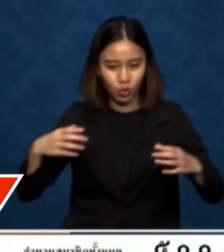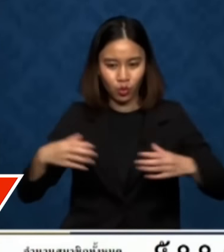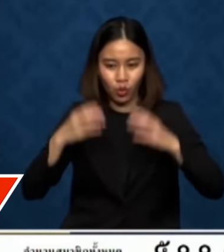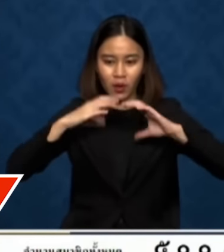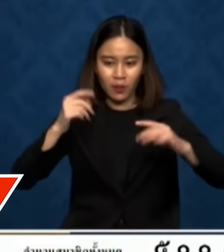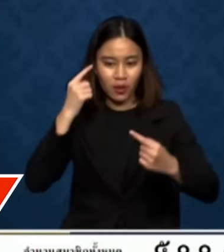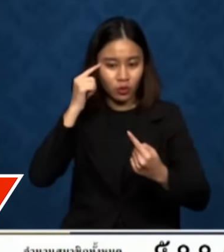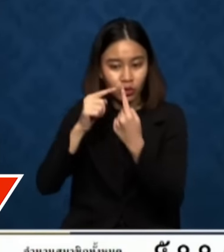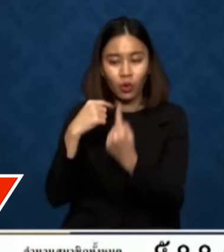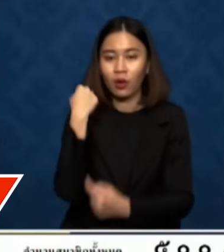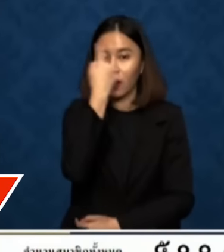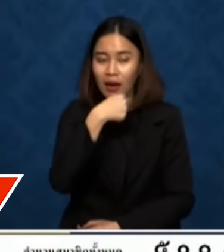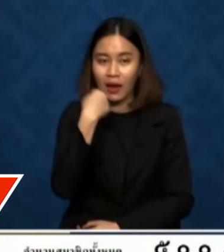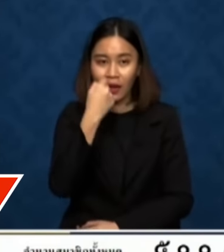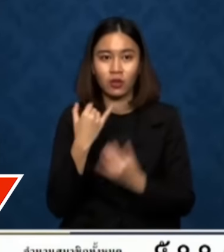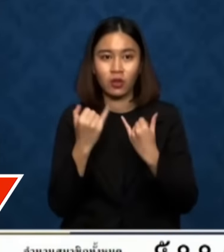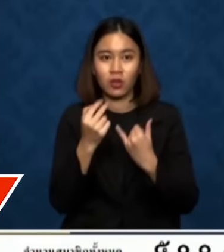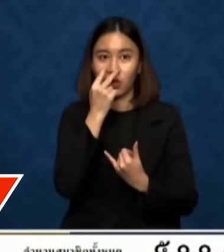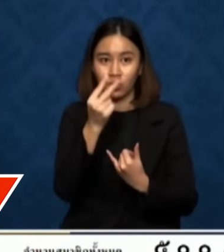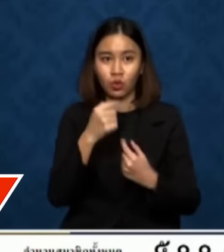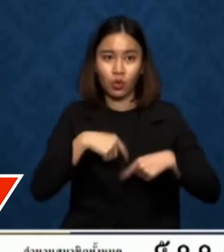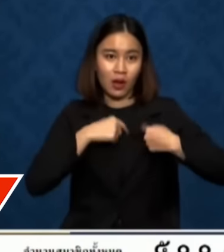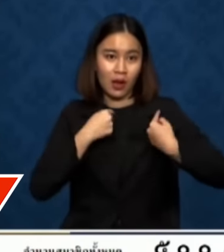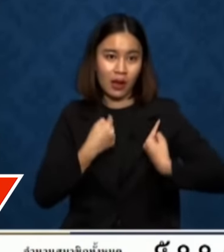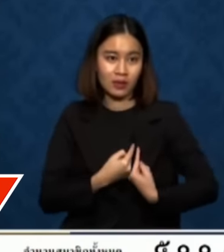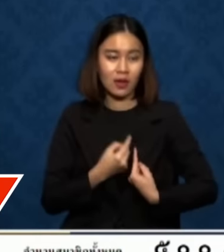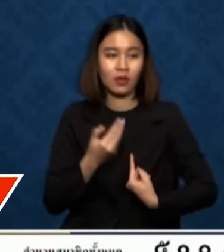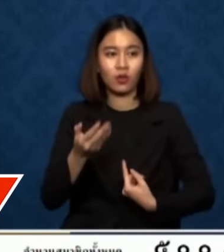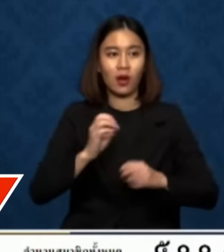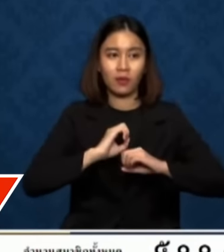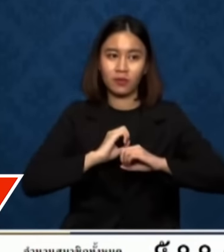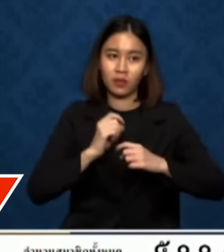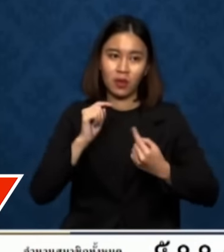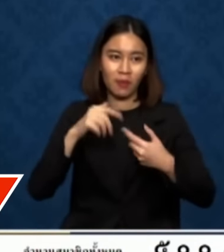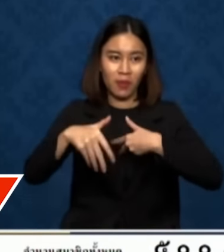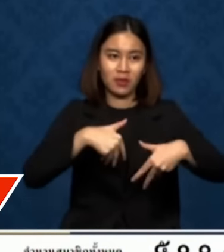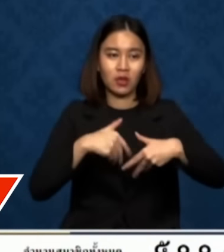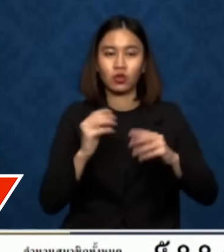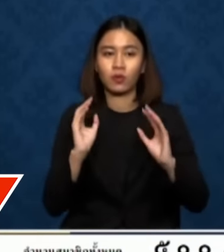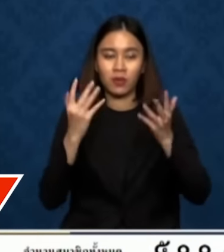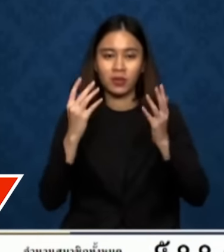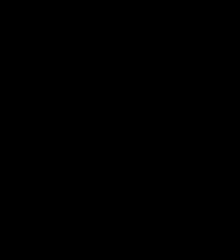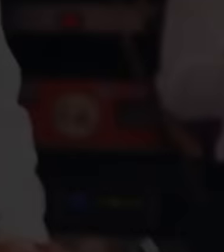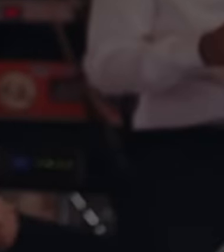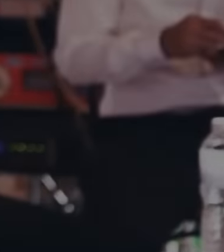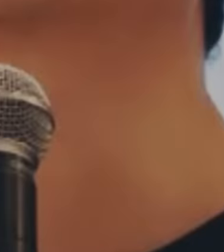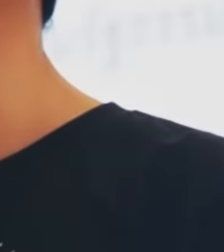พื่อใครเพราะเท่าที่ดูแล้วหัวใจของท่านชักจะไม่ใช่ประชาชนขอบคุณค่ะ